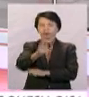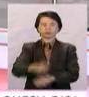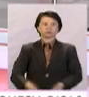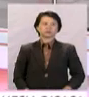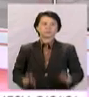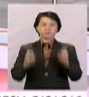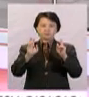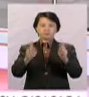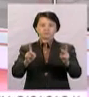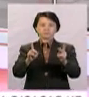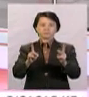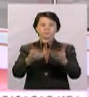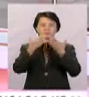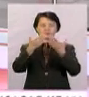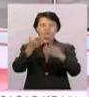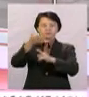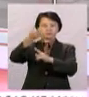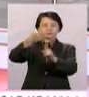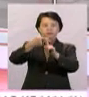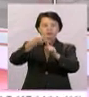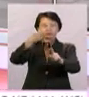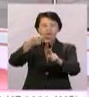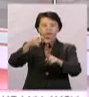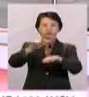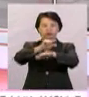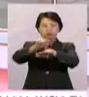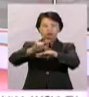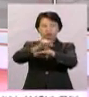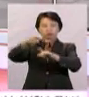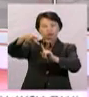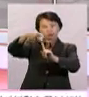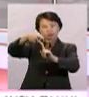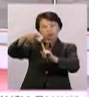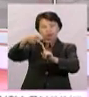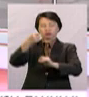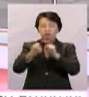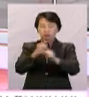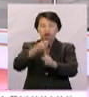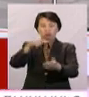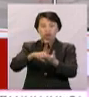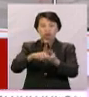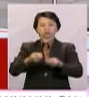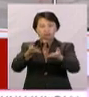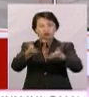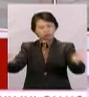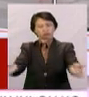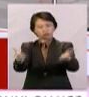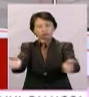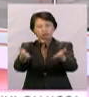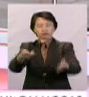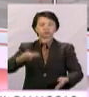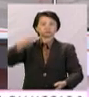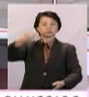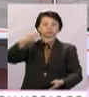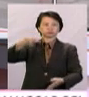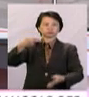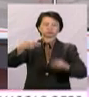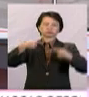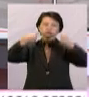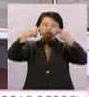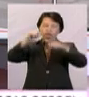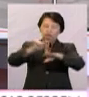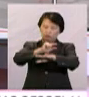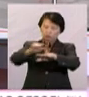Lokasi pelancaran bulan kebangsaan di Bandaraya Bersejarah Georgetown tahun ini pastinya memberikan suntikan sejarah. Kemasyuran Georgetown